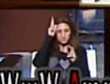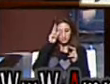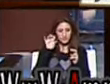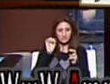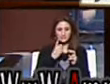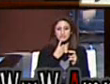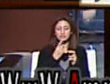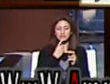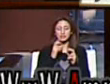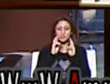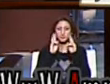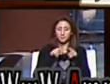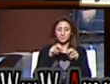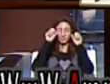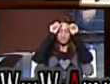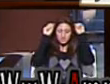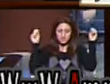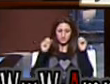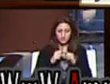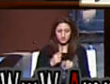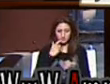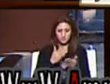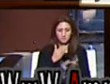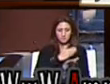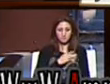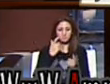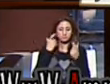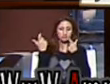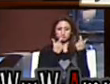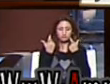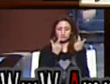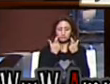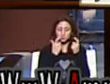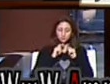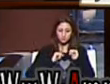دقيقه جرى تامين موكب سياره سفير قبل خروج المطار وسط حراسه الى مقر